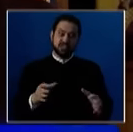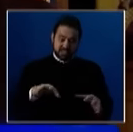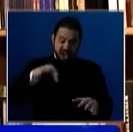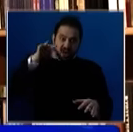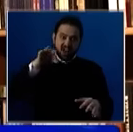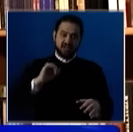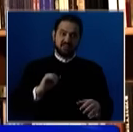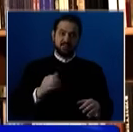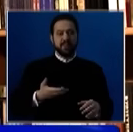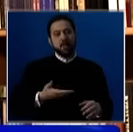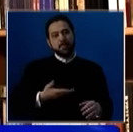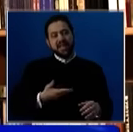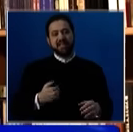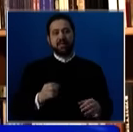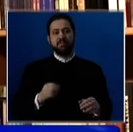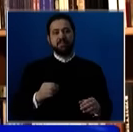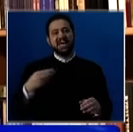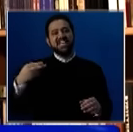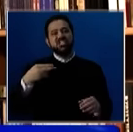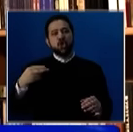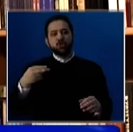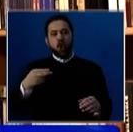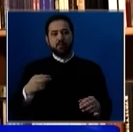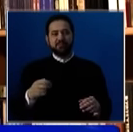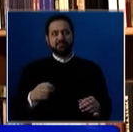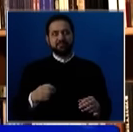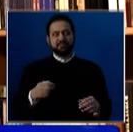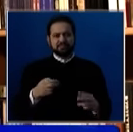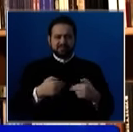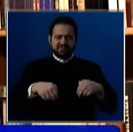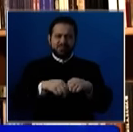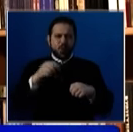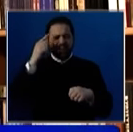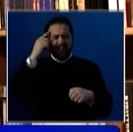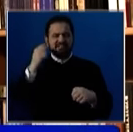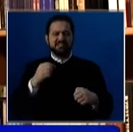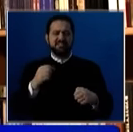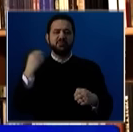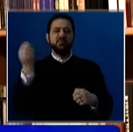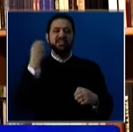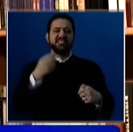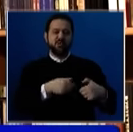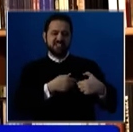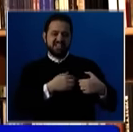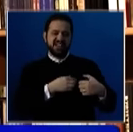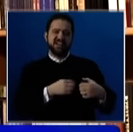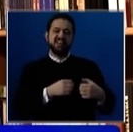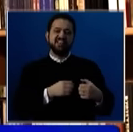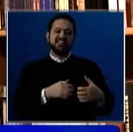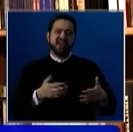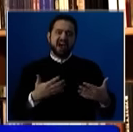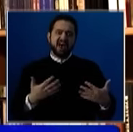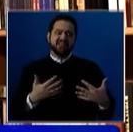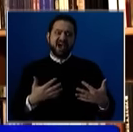cu o întrebare. Noi încercăm să ne înmuiem inima sau, de fapt, rugăm pe Dumnezeu să o înmoaie, ca în ea să picure dragostea dumnezeiască. Însă avem